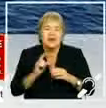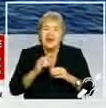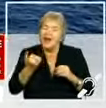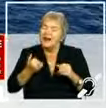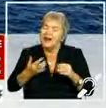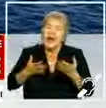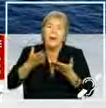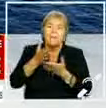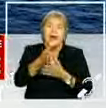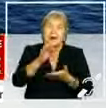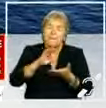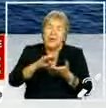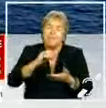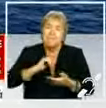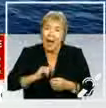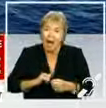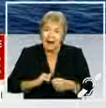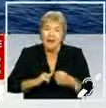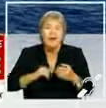țării noastre.